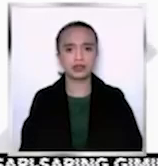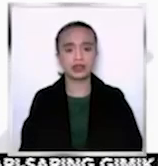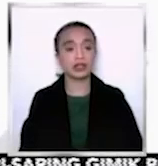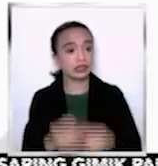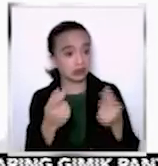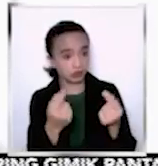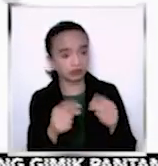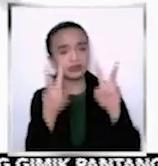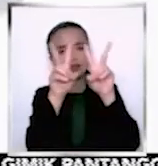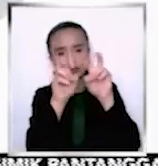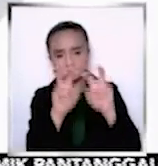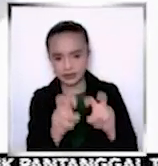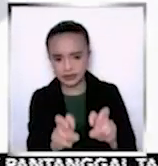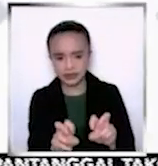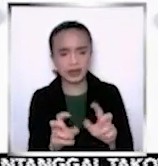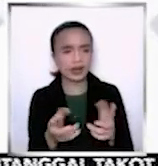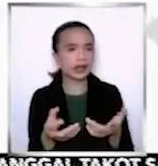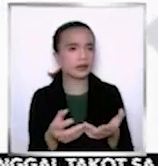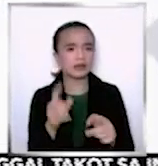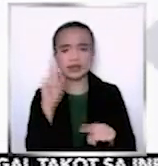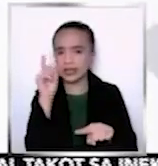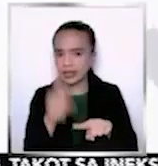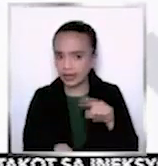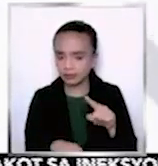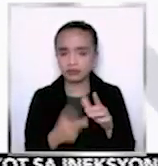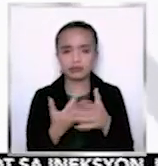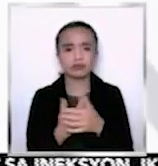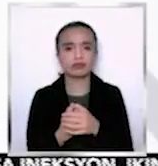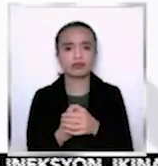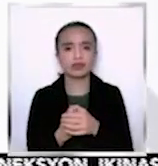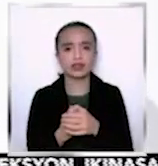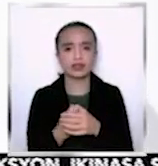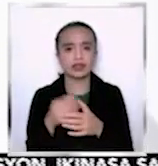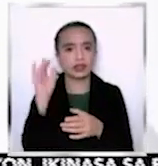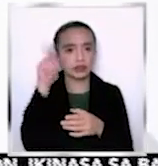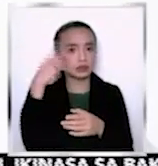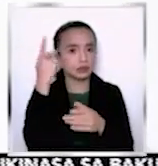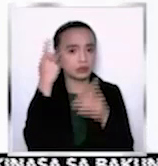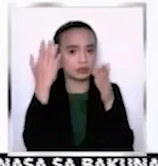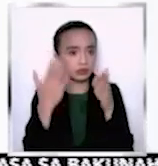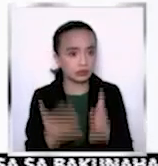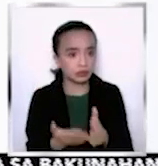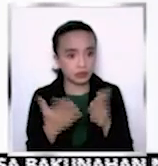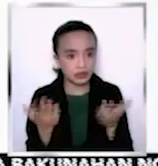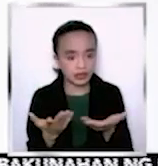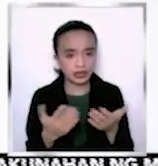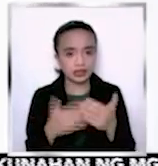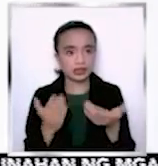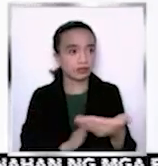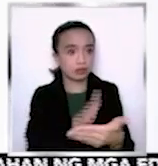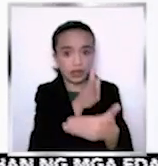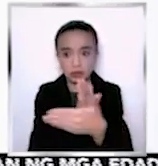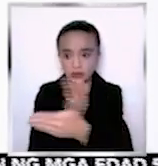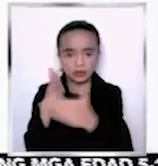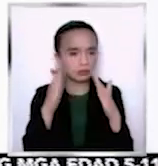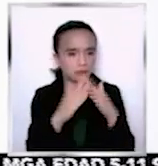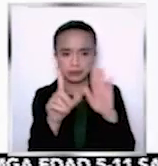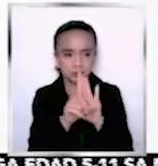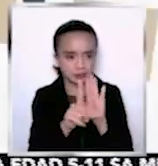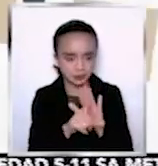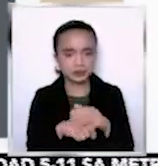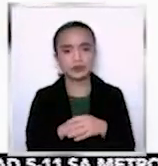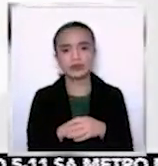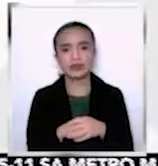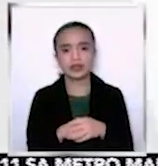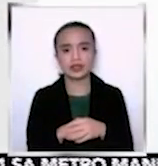na hindi na pumaaring pumasok ang kandidato ni Secretary sa mga bahay-bahay kahit po may permiso pa ito ng